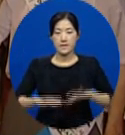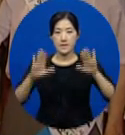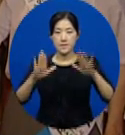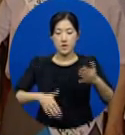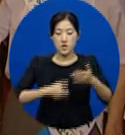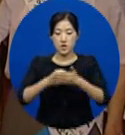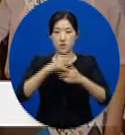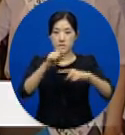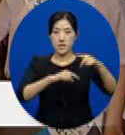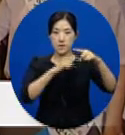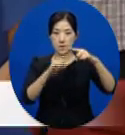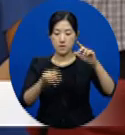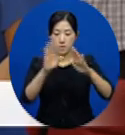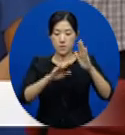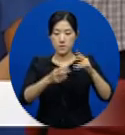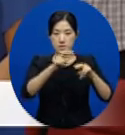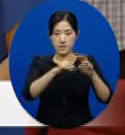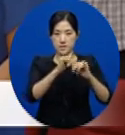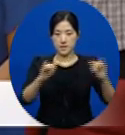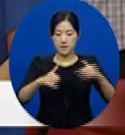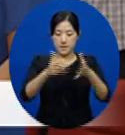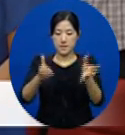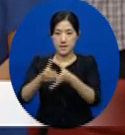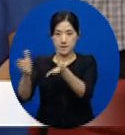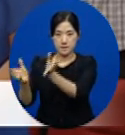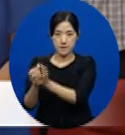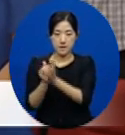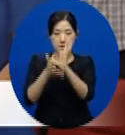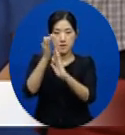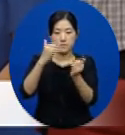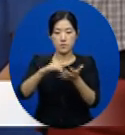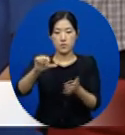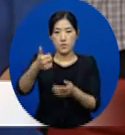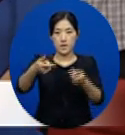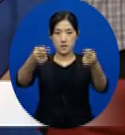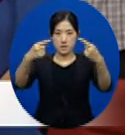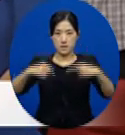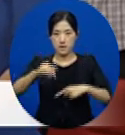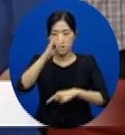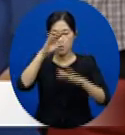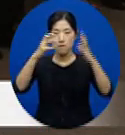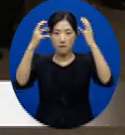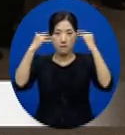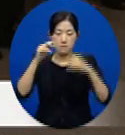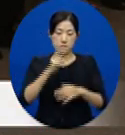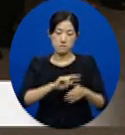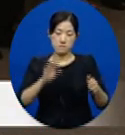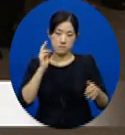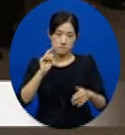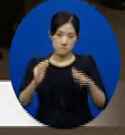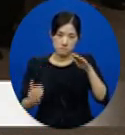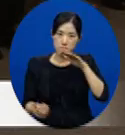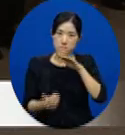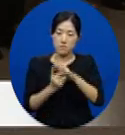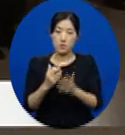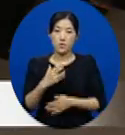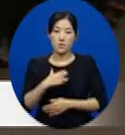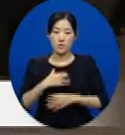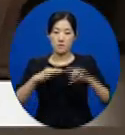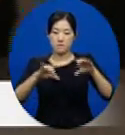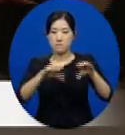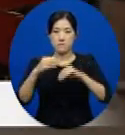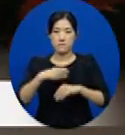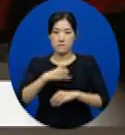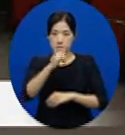이번 결의 대회에는 공직자와 사회단체, 시민 등 500여 명이 참석해 올여름 최악의 정전 사태를 대비해